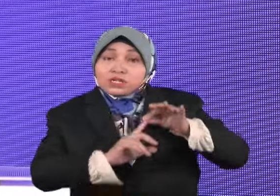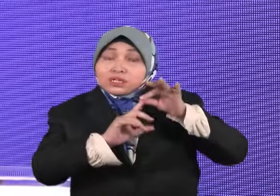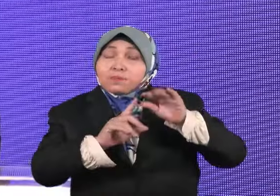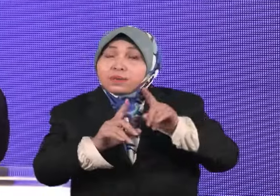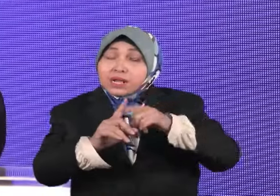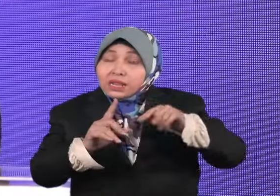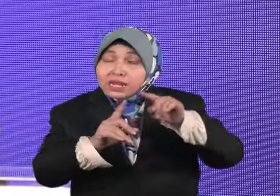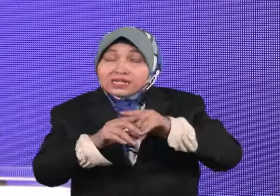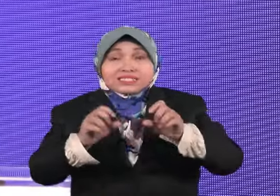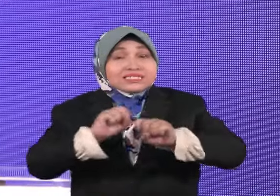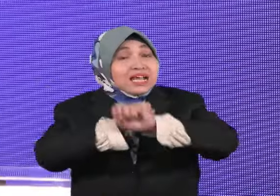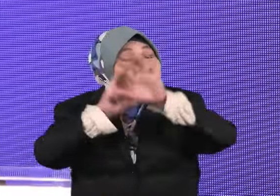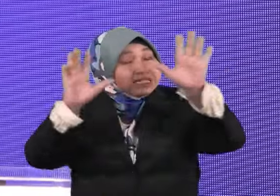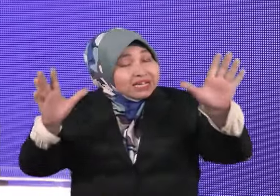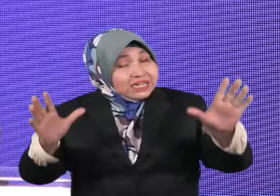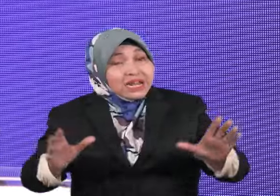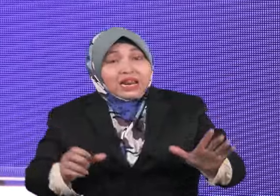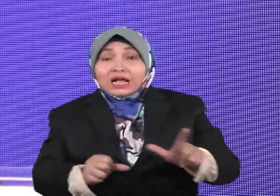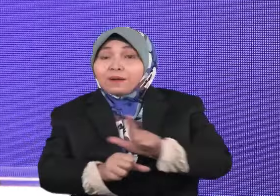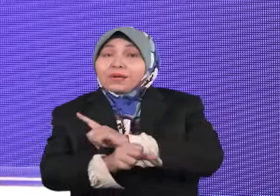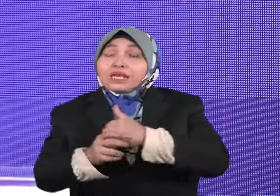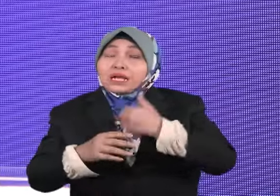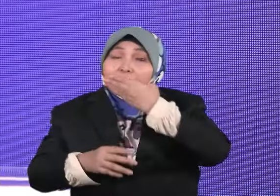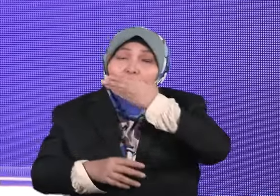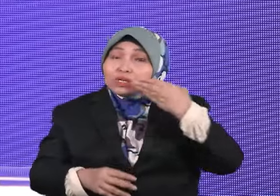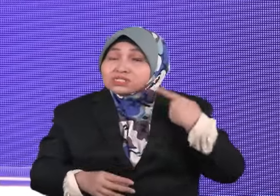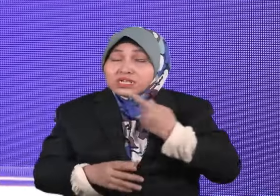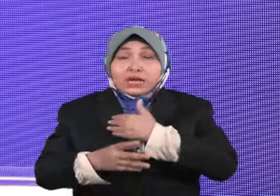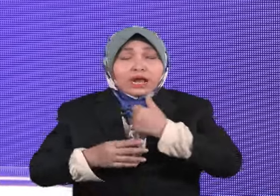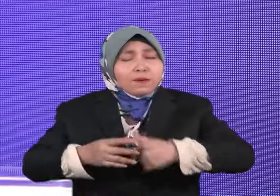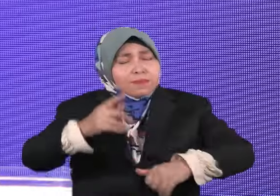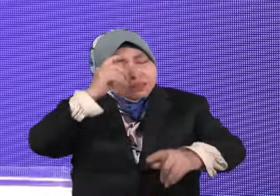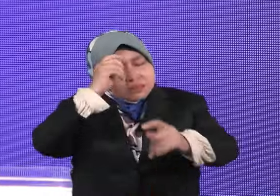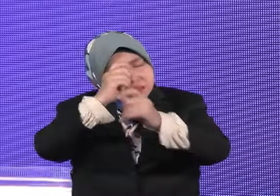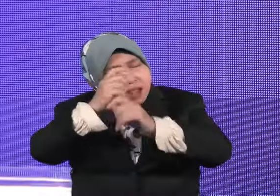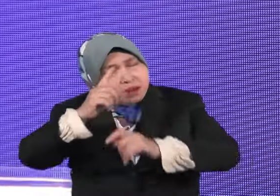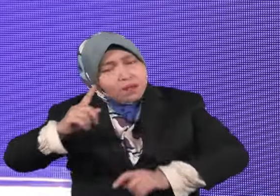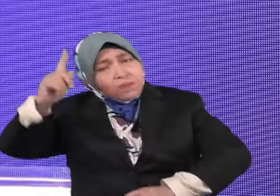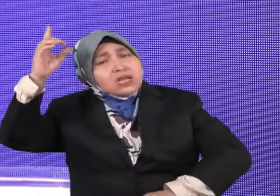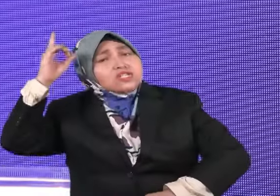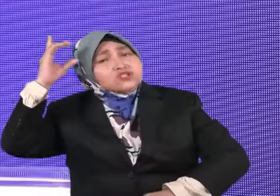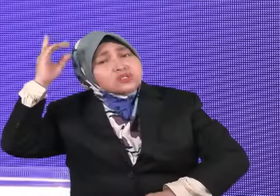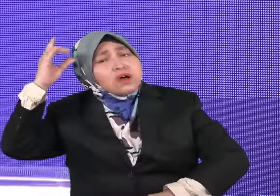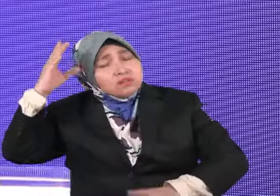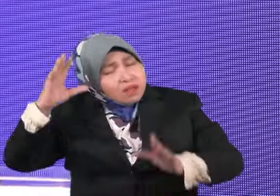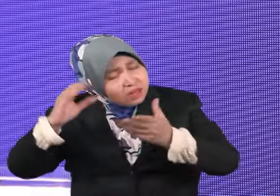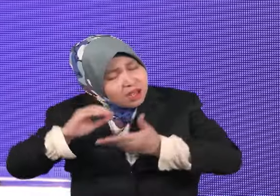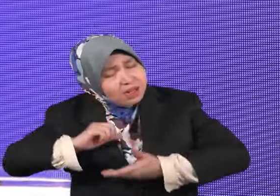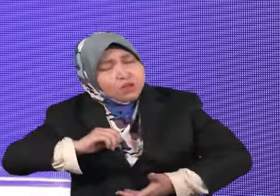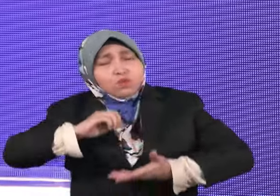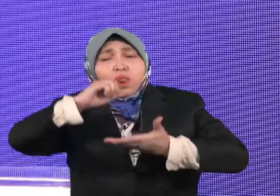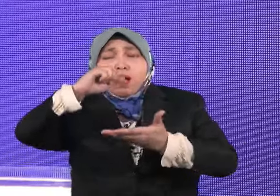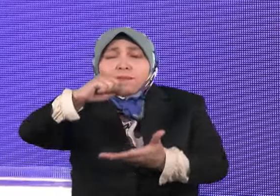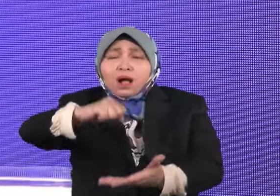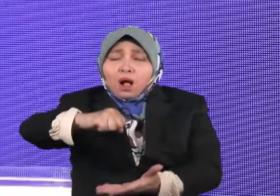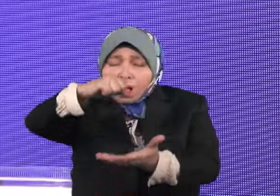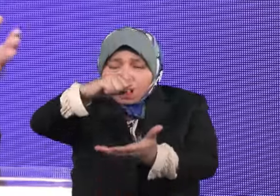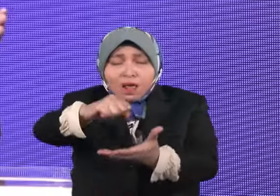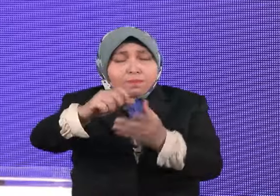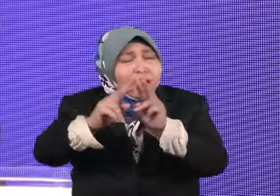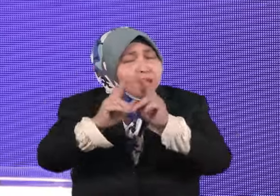siangnya diisi dengan puasa, kita akan mendapat takwa insya-Allah, maka takwa itulah bekalan paling besar untuk